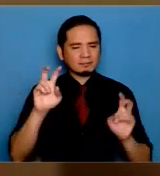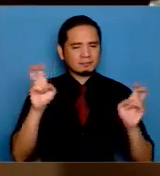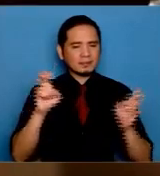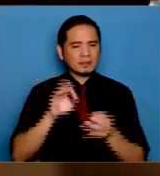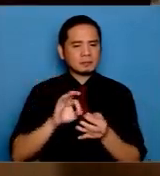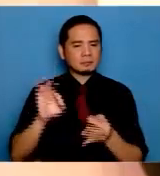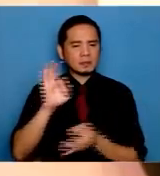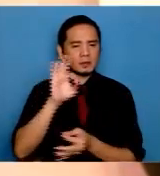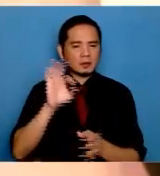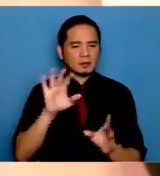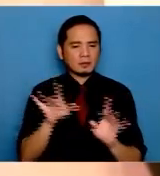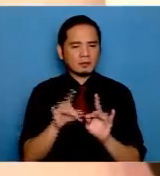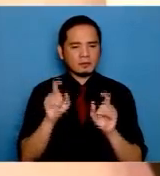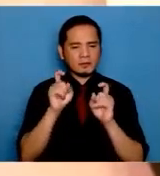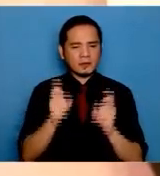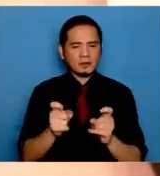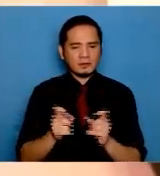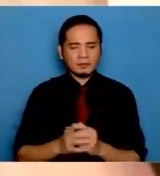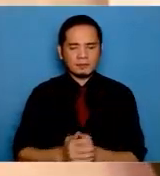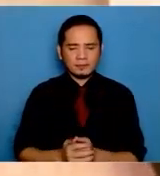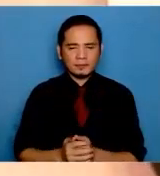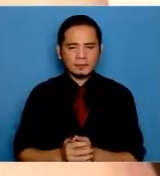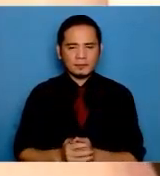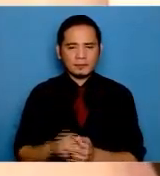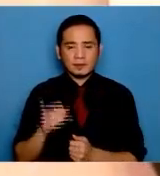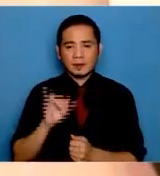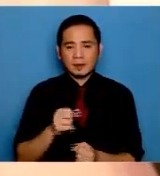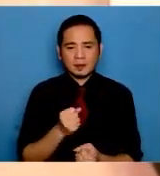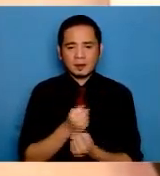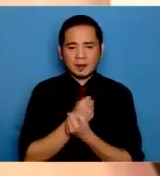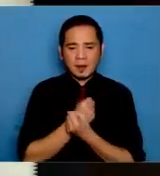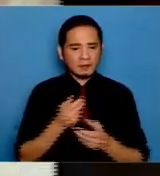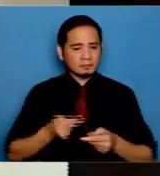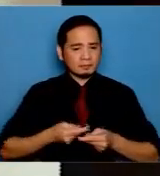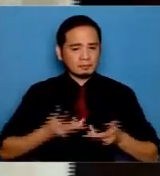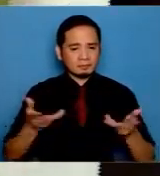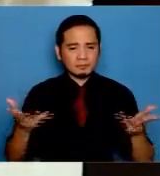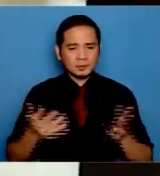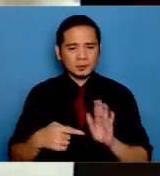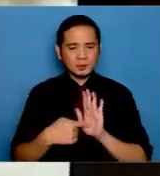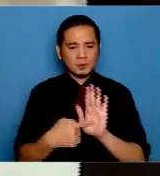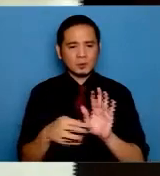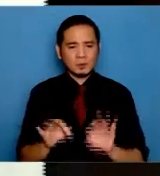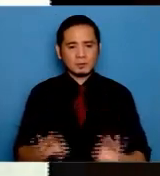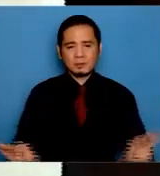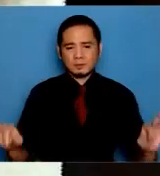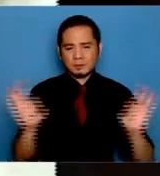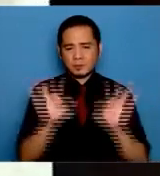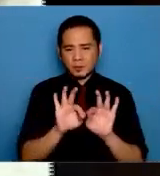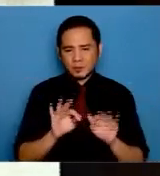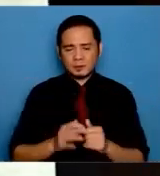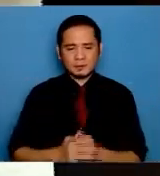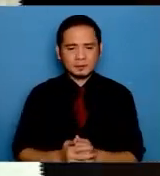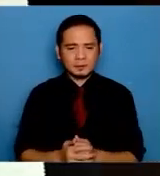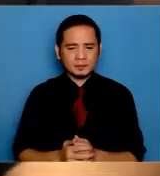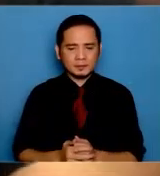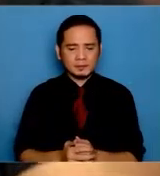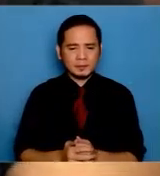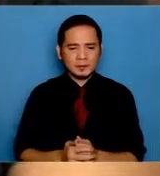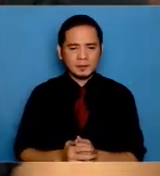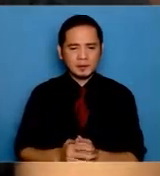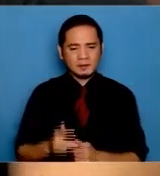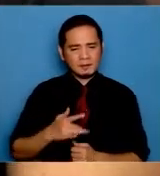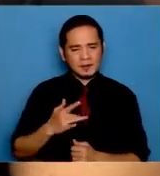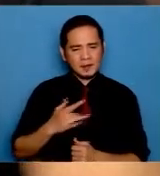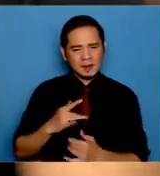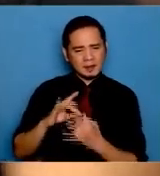talaga yung love pag merong na ibibigay na physical gift. So for me, very important siya talaga na maiparamdam ko dun sa inaanak